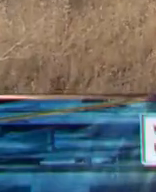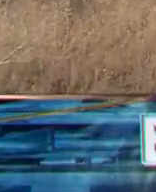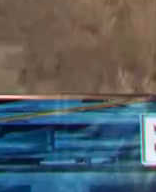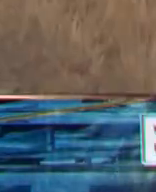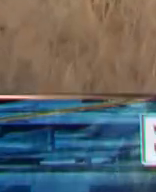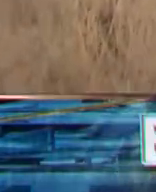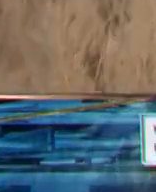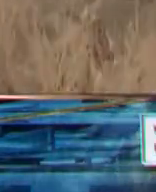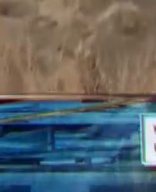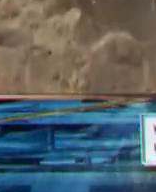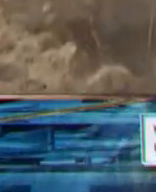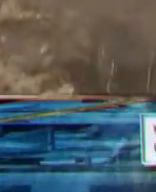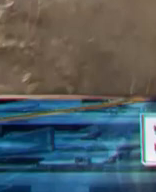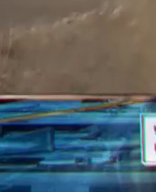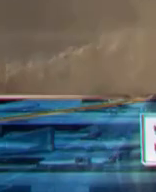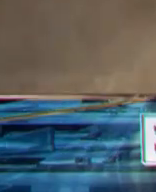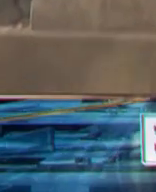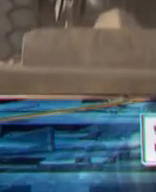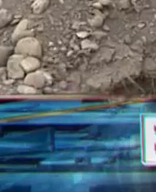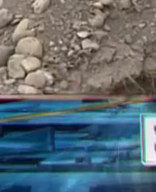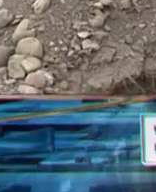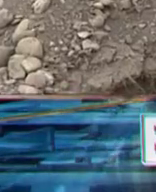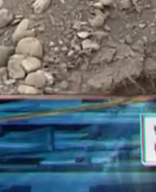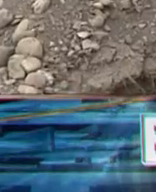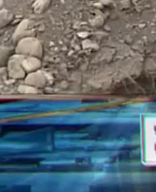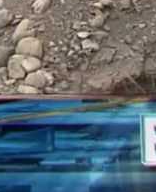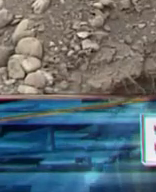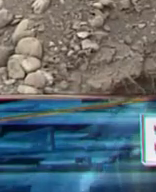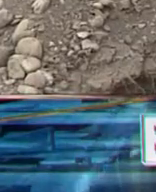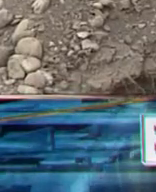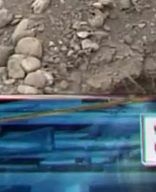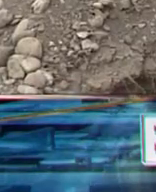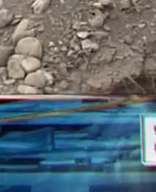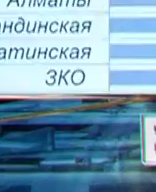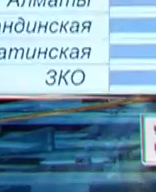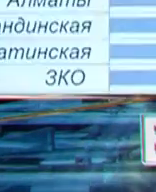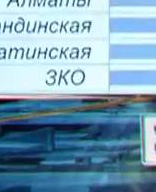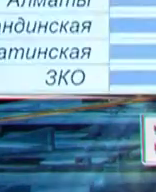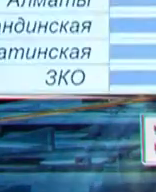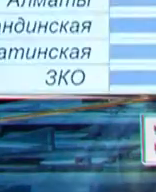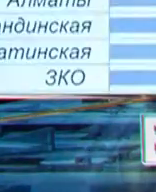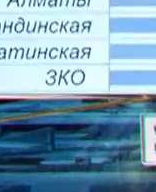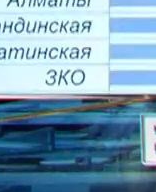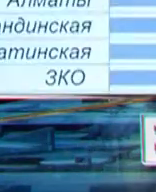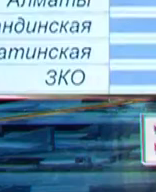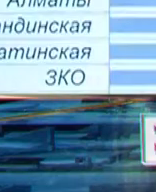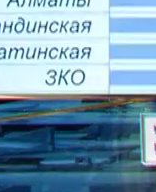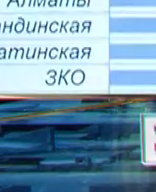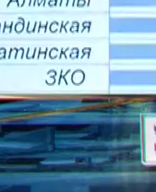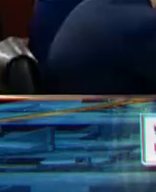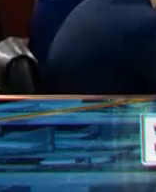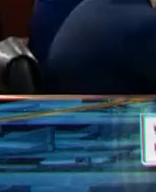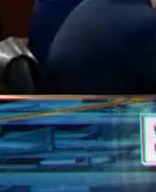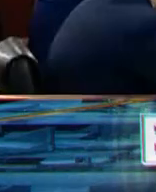Алматы облысы ауылдық жерлерді ауызсумен қамту ісінде республикада көш бастап тұр. Бүгін үкіметте кеңес өтіп, өңірлерді